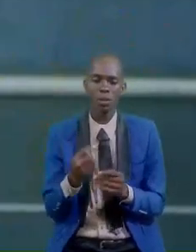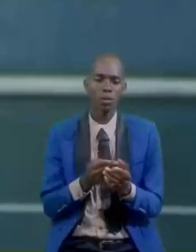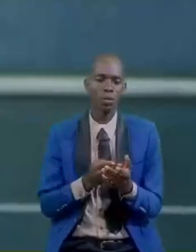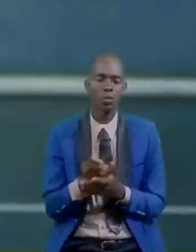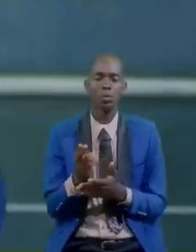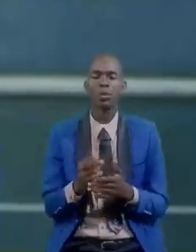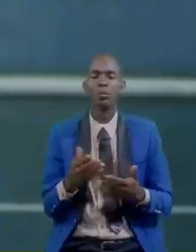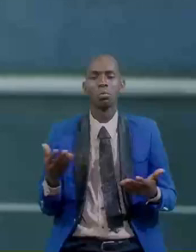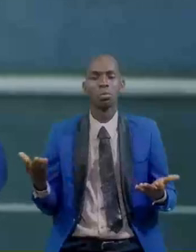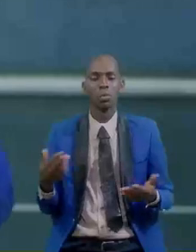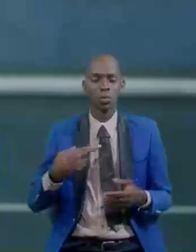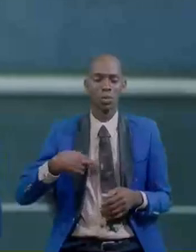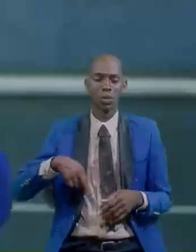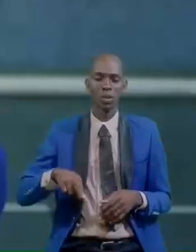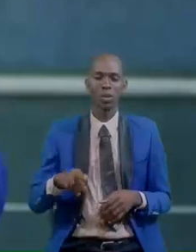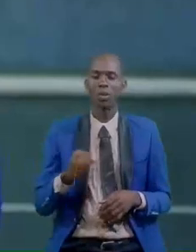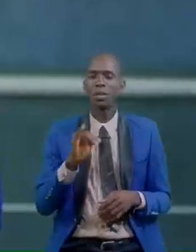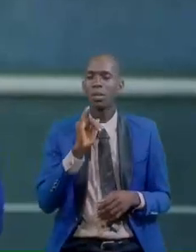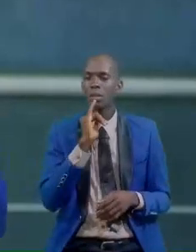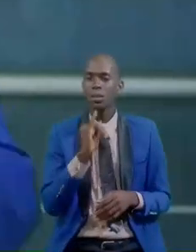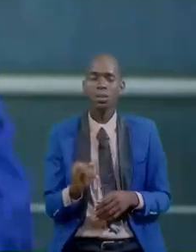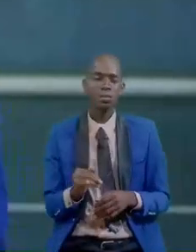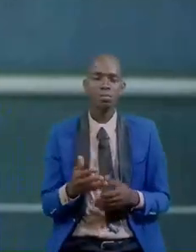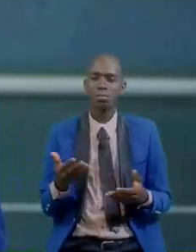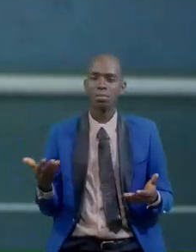Nous pouvons même pas dire à nos bureaux que c'est mauvais. La religion,